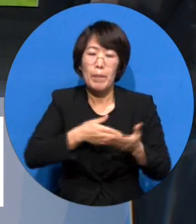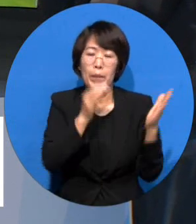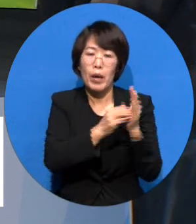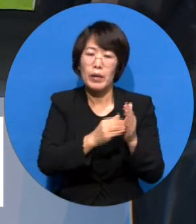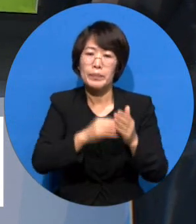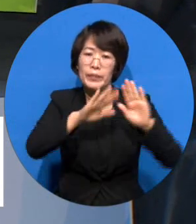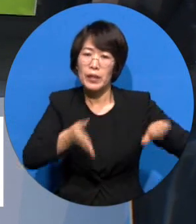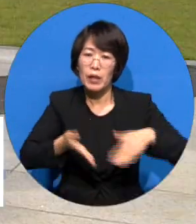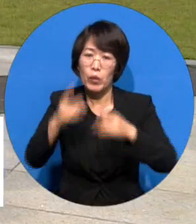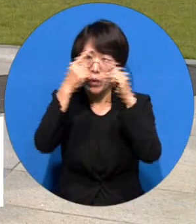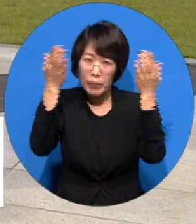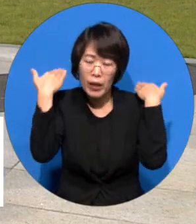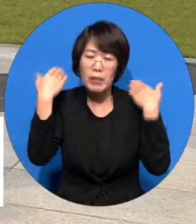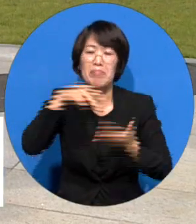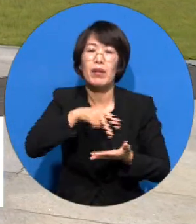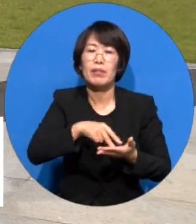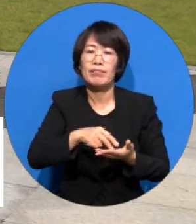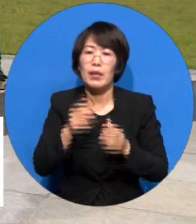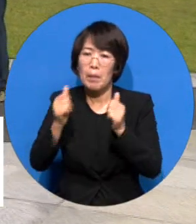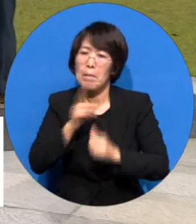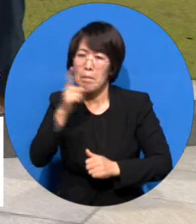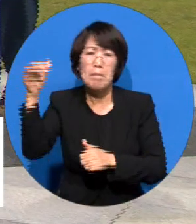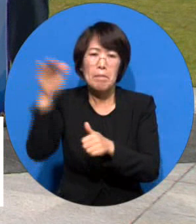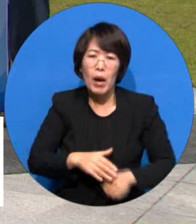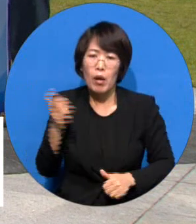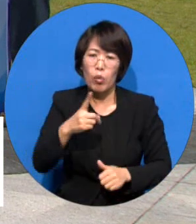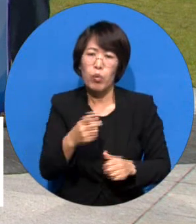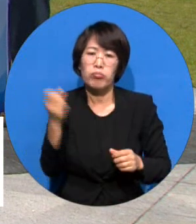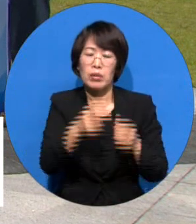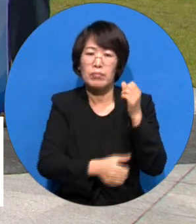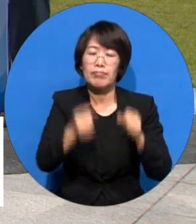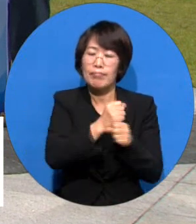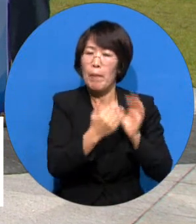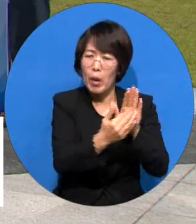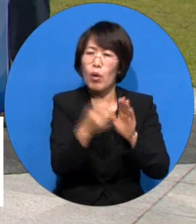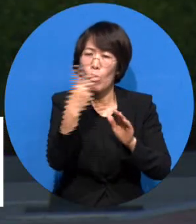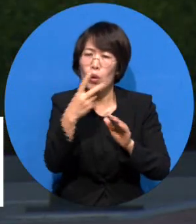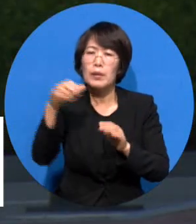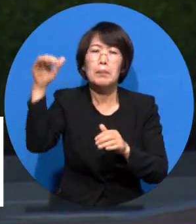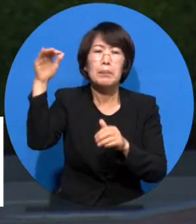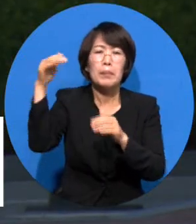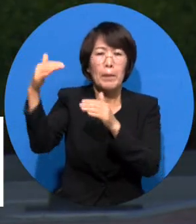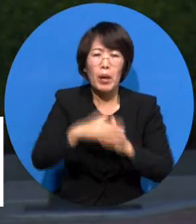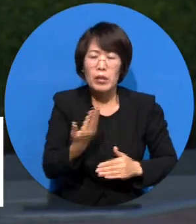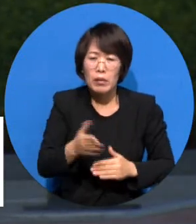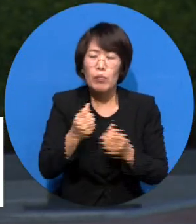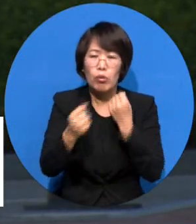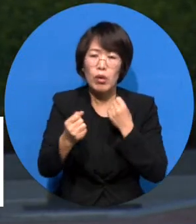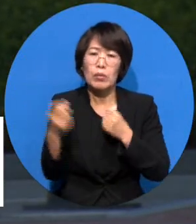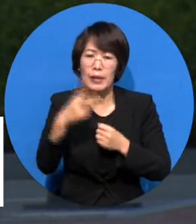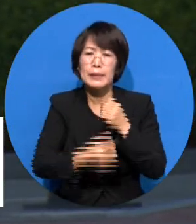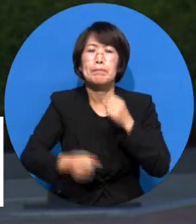또 도립대 측이 행정소송에서 패소하고 재임용 거부 처분 역시 교원소청에서 기각됐음에도 여전히